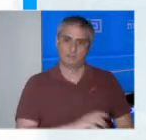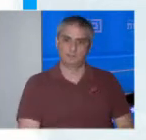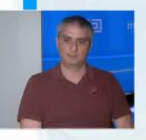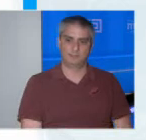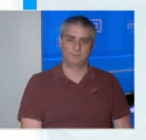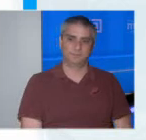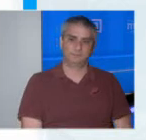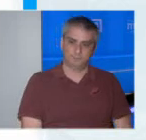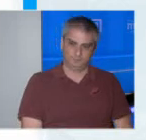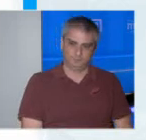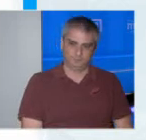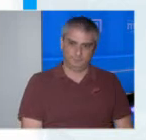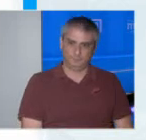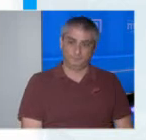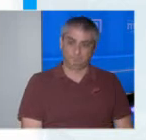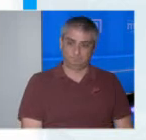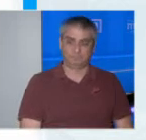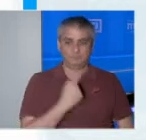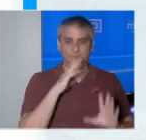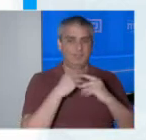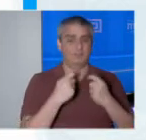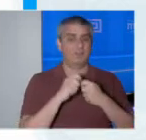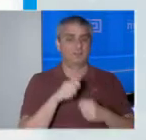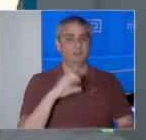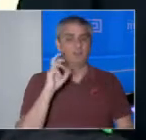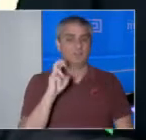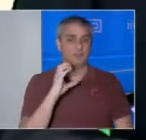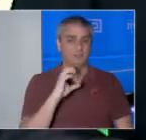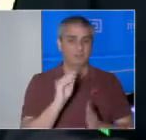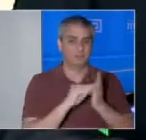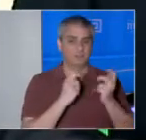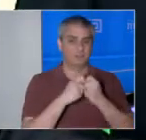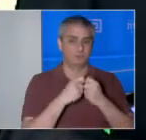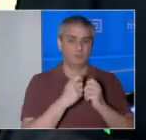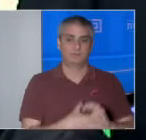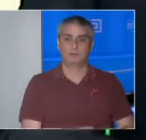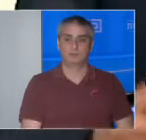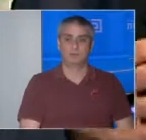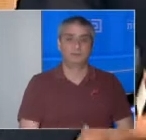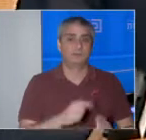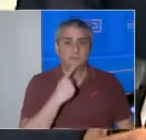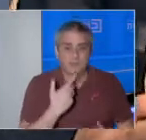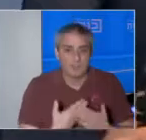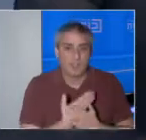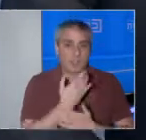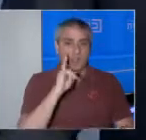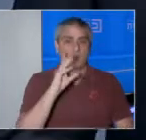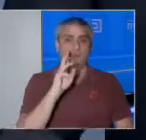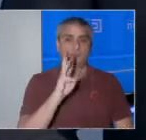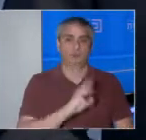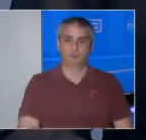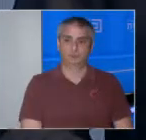נגד הציבור. אנחנו רואים עכשיו ערב טוב לחבר הכנסת עופר כסיף מהרשימה המשותפת. יש לומר חדש,